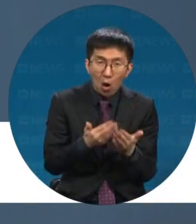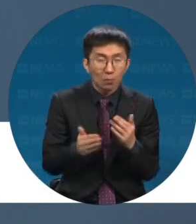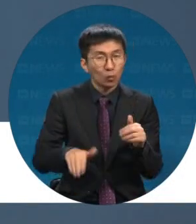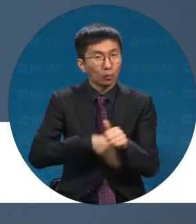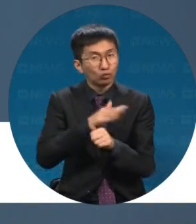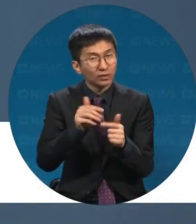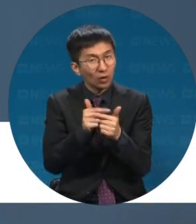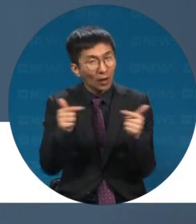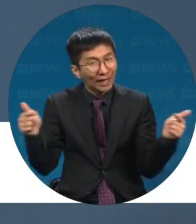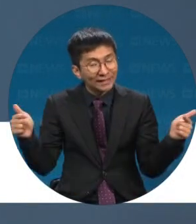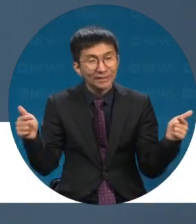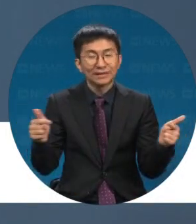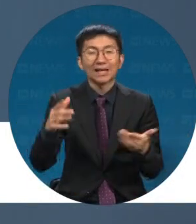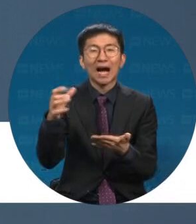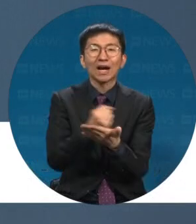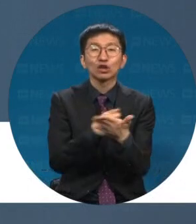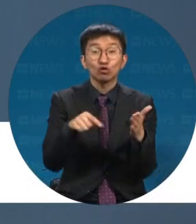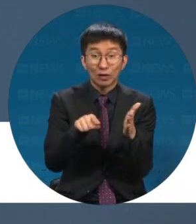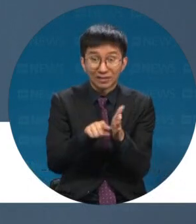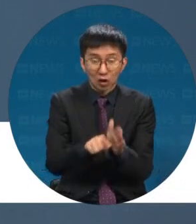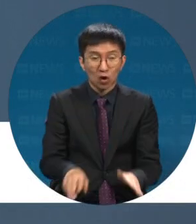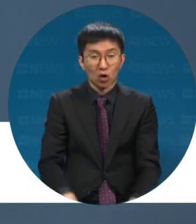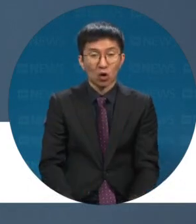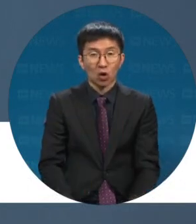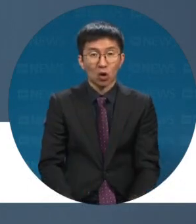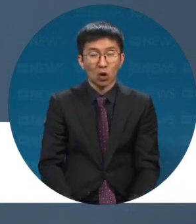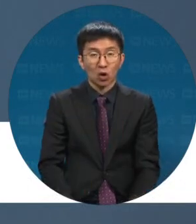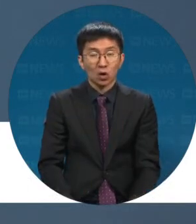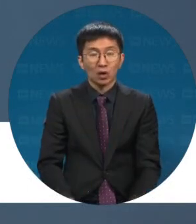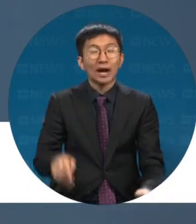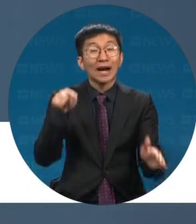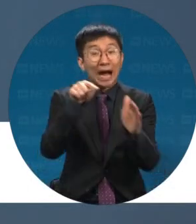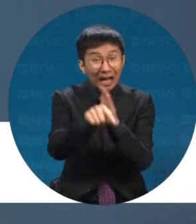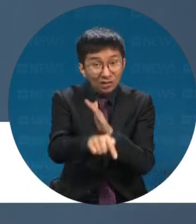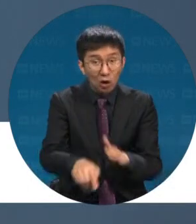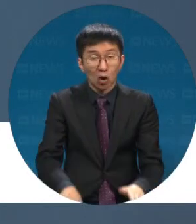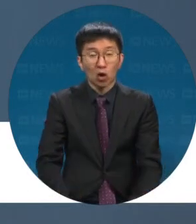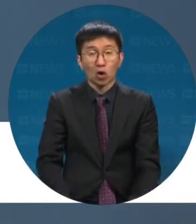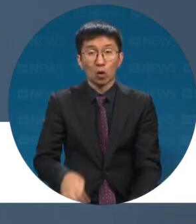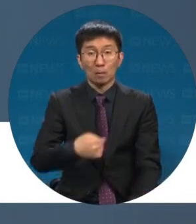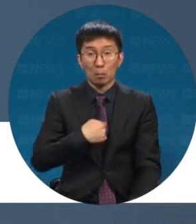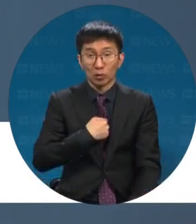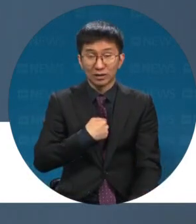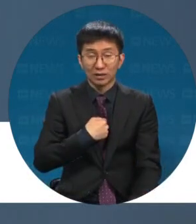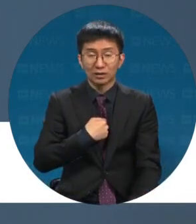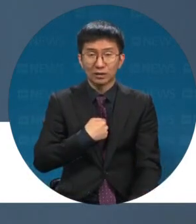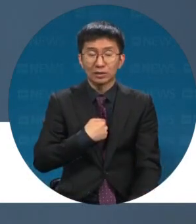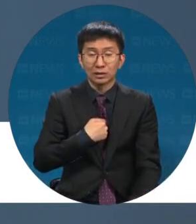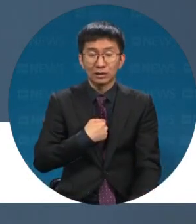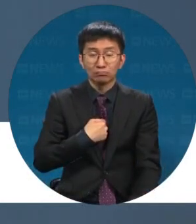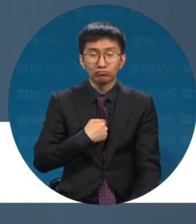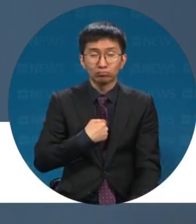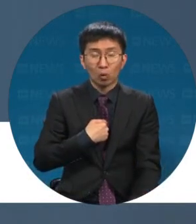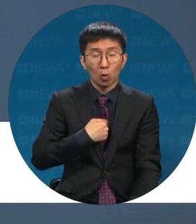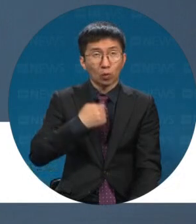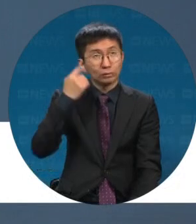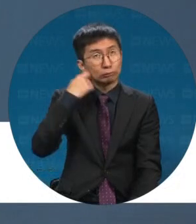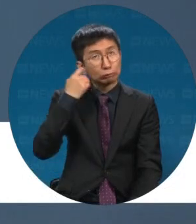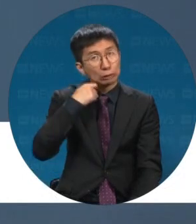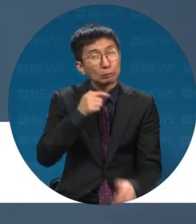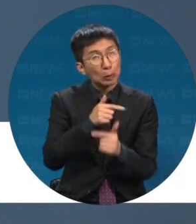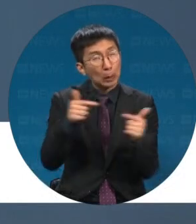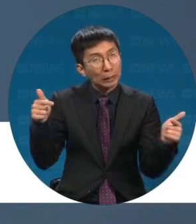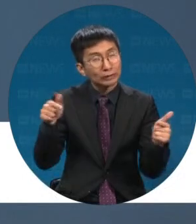같은 것들을 쌓기 위해서라도 꼭 그 수험장에 참여해서 전체적인 자기 자신의 좀 다져지는 모습들을 좀 가졌으면